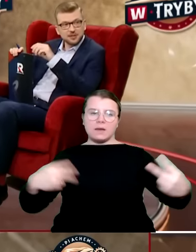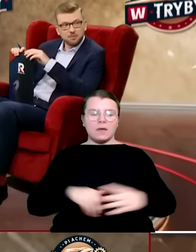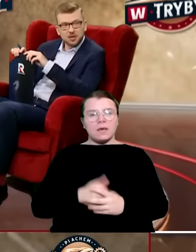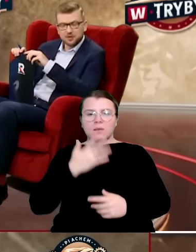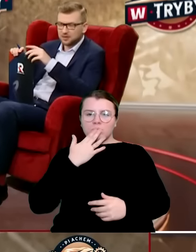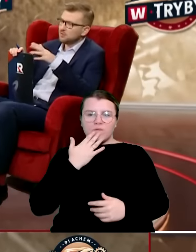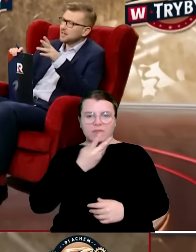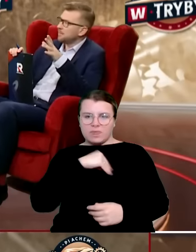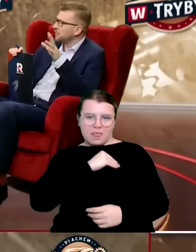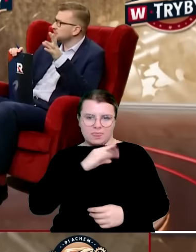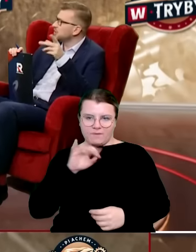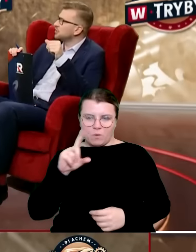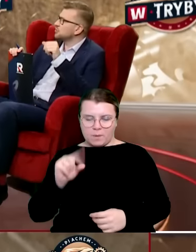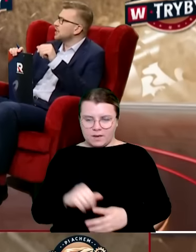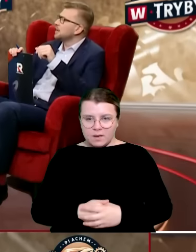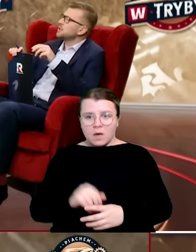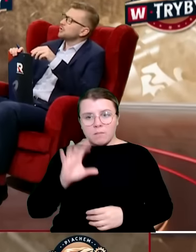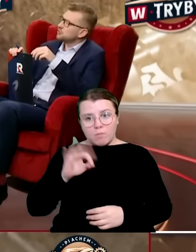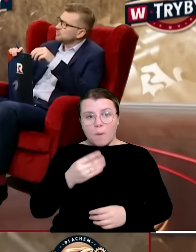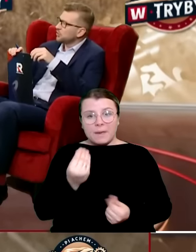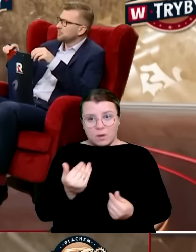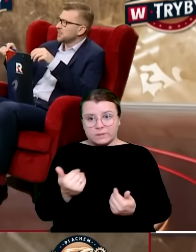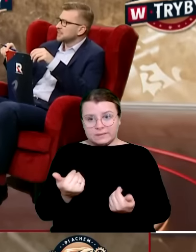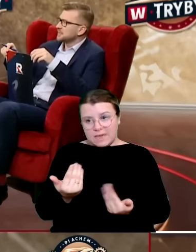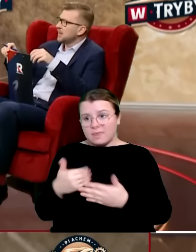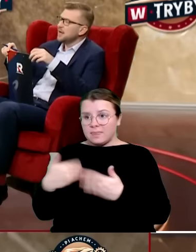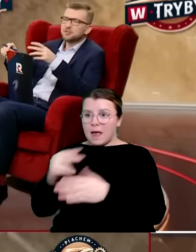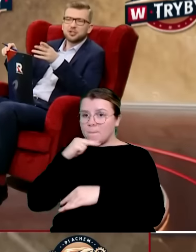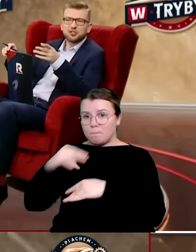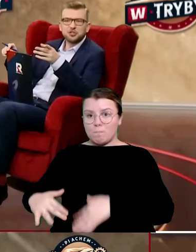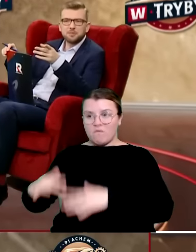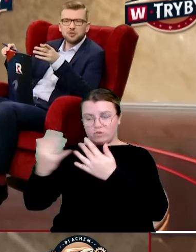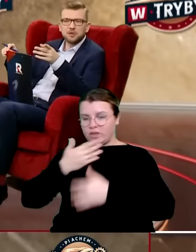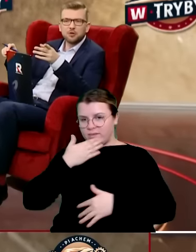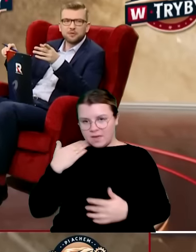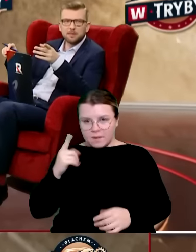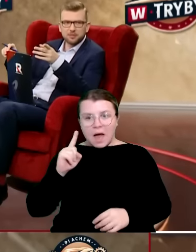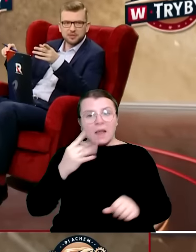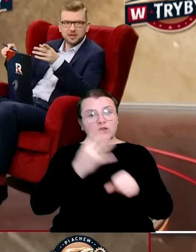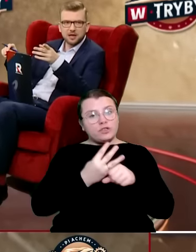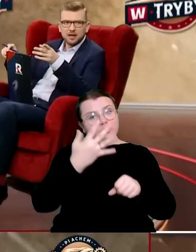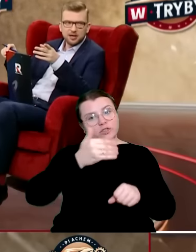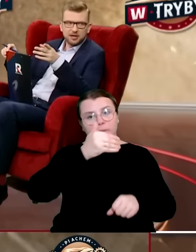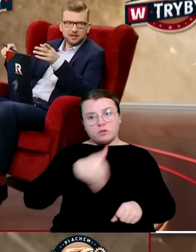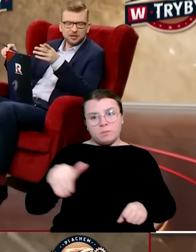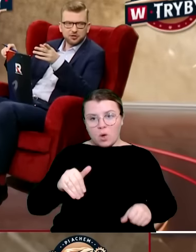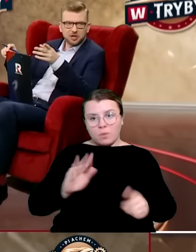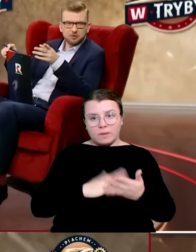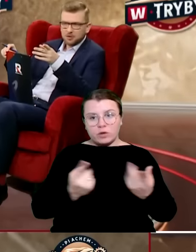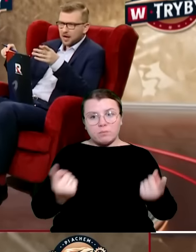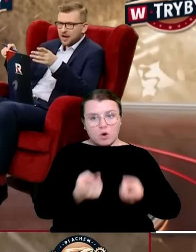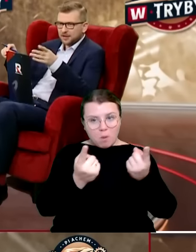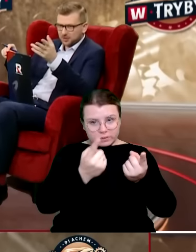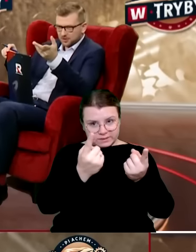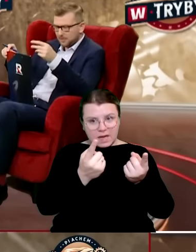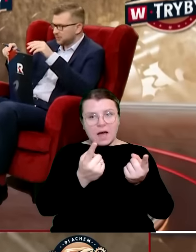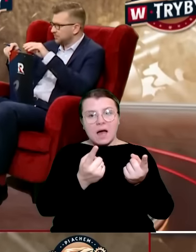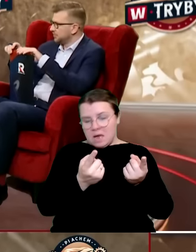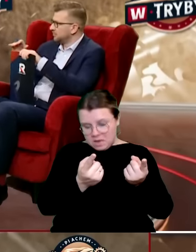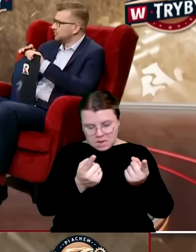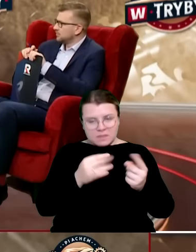wiecie, na co są pieniądze? Tutaj na Powodzie niektórzy nie otrzymują pieniędzy, ale 45 milionów na promocję tego ścieku? A